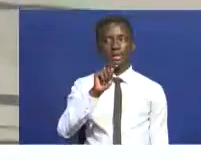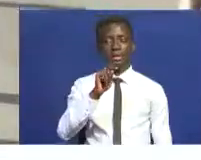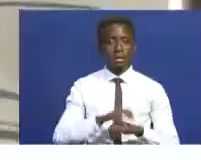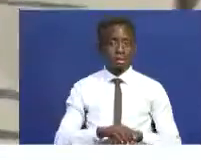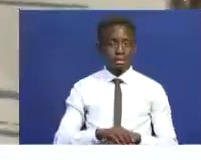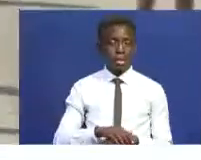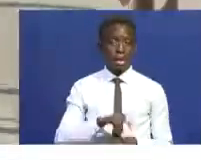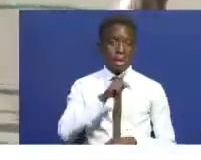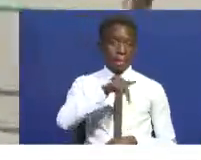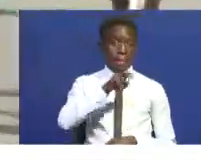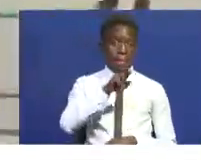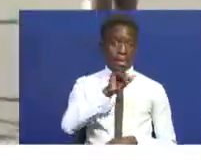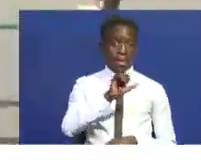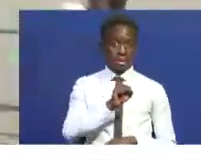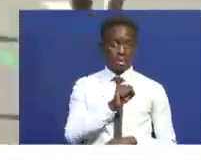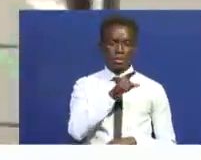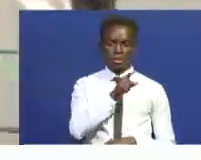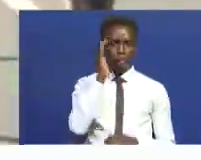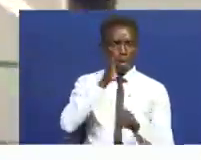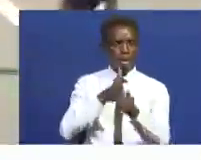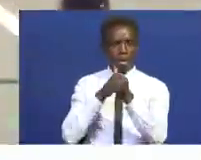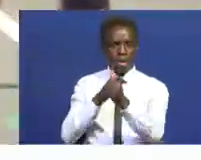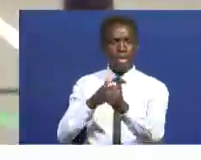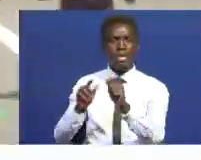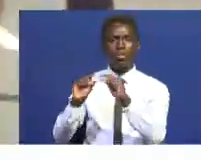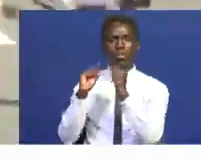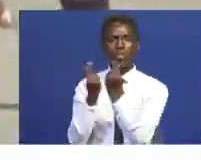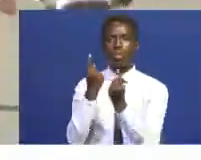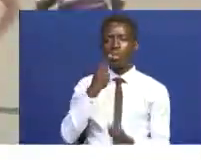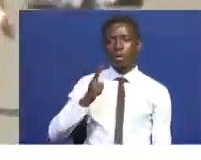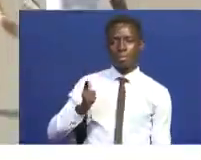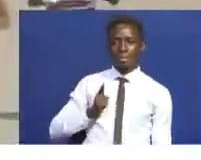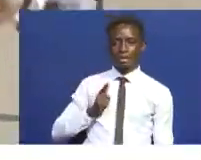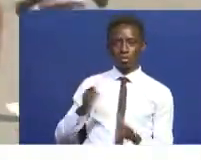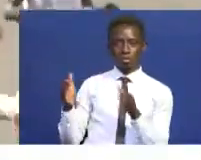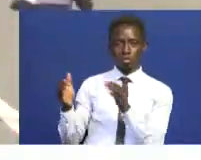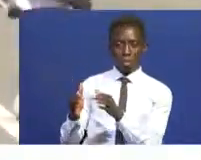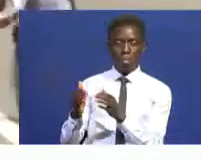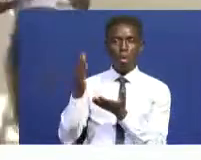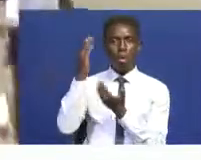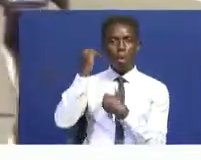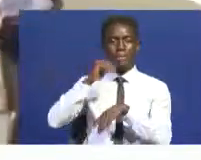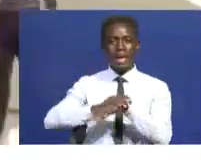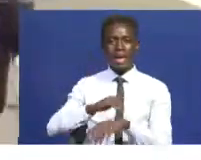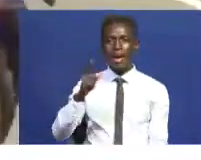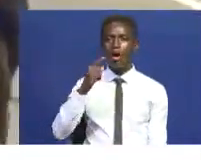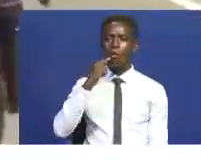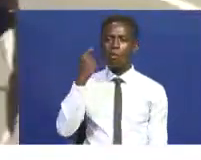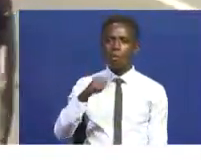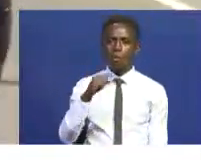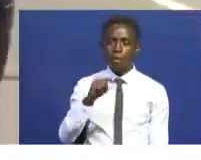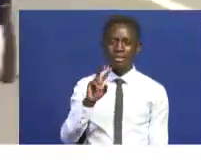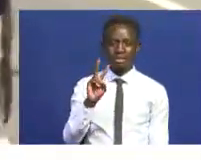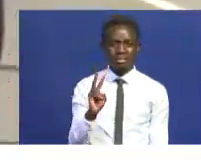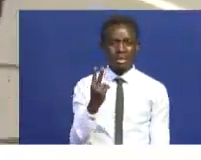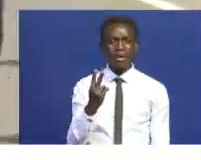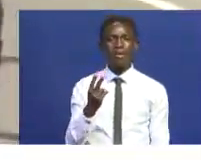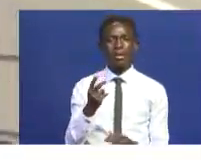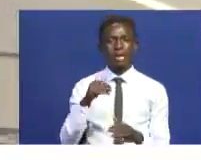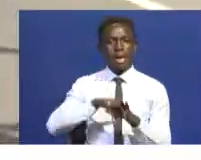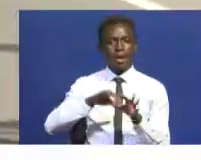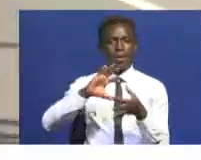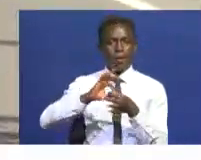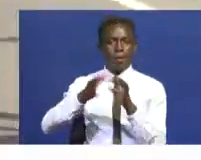Paris Jepchirchir anaongoza kikosi cha kinadada huku akinuia kutoa dhahabu yake ya pili mfululizo ya michezo ya